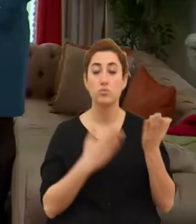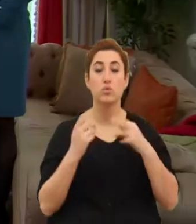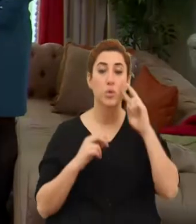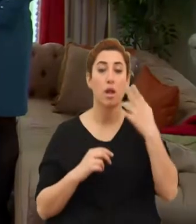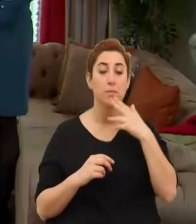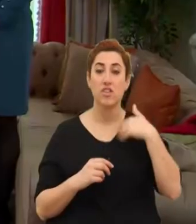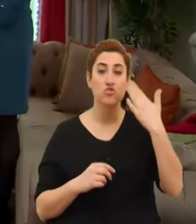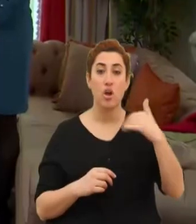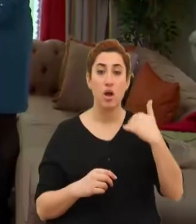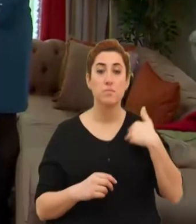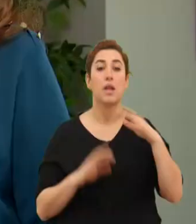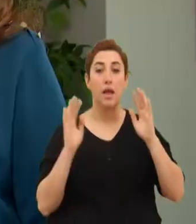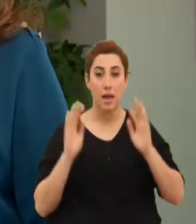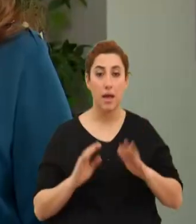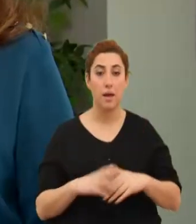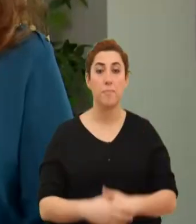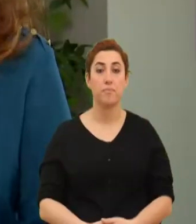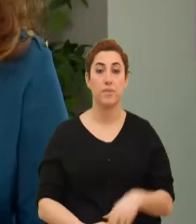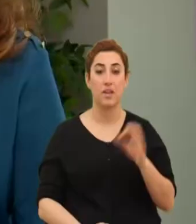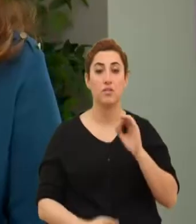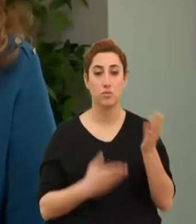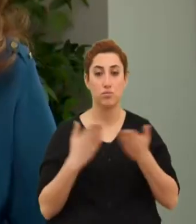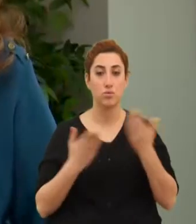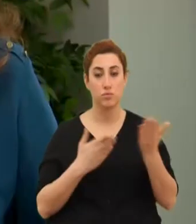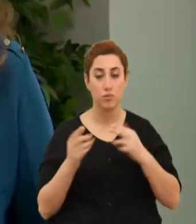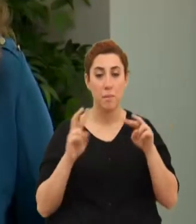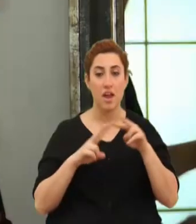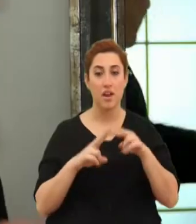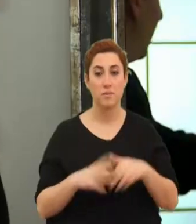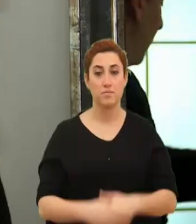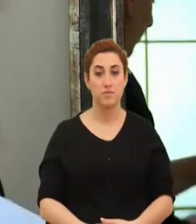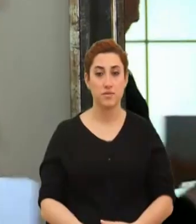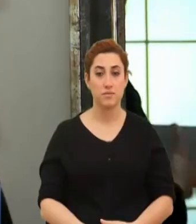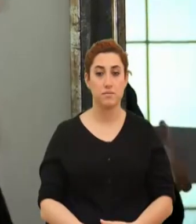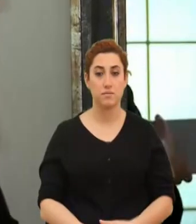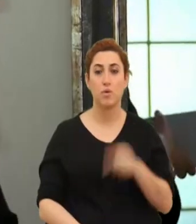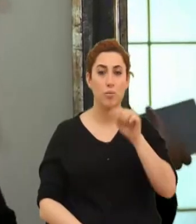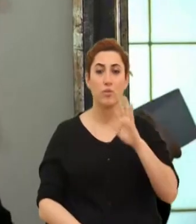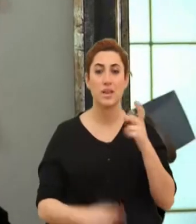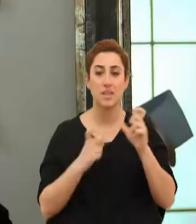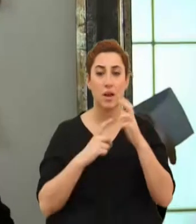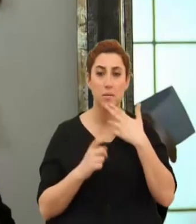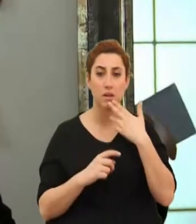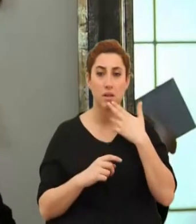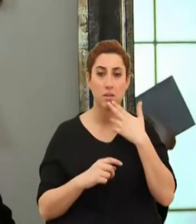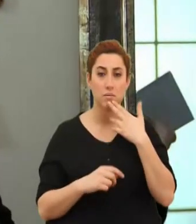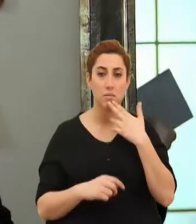Buyurun Rüyam Hanım, beni çağırmışsınız. Ha. Buyur, buyur Meryem'ciğim. Bu ne Serpil Hanım?